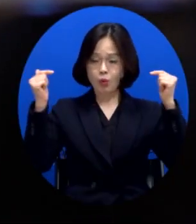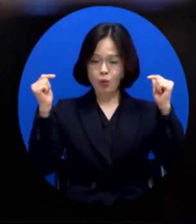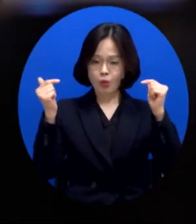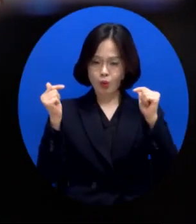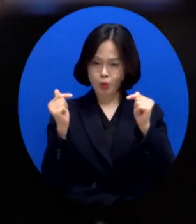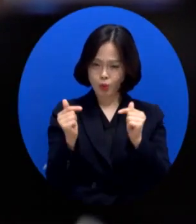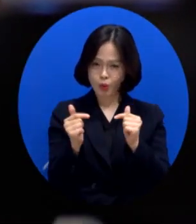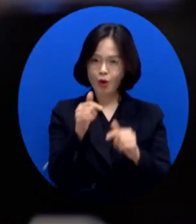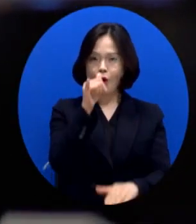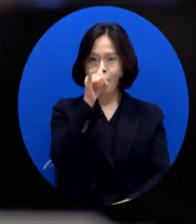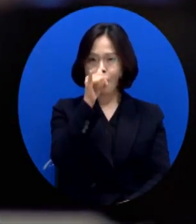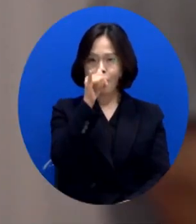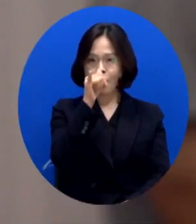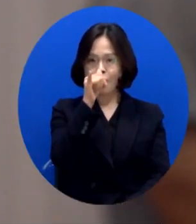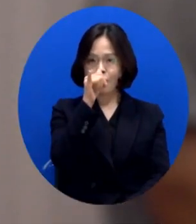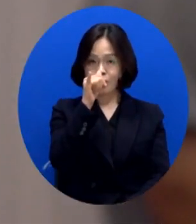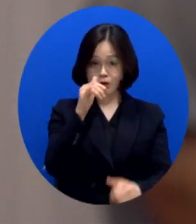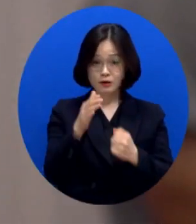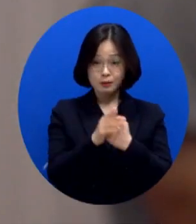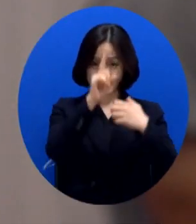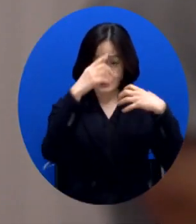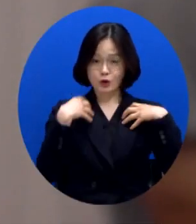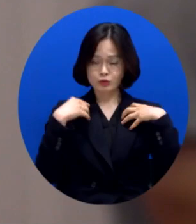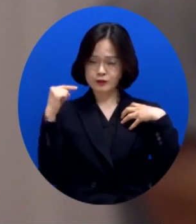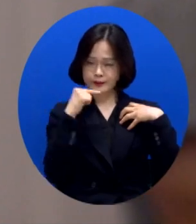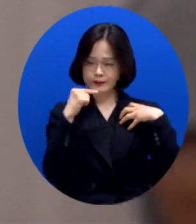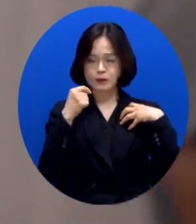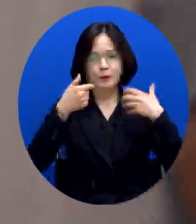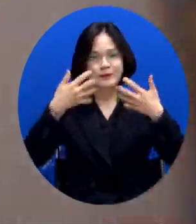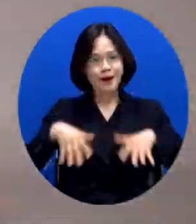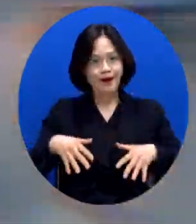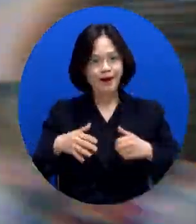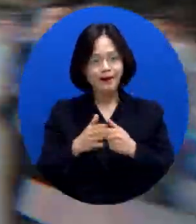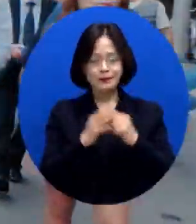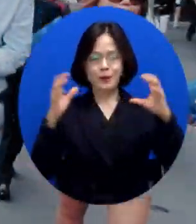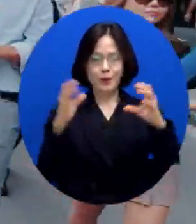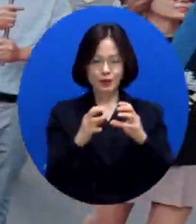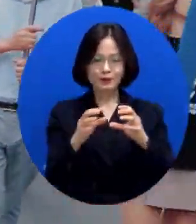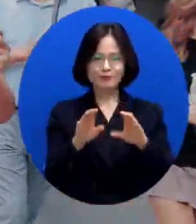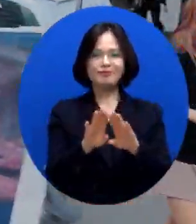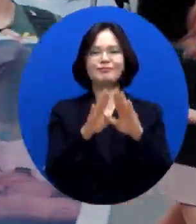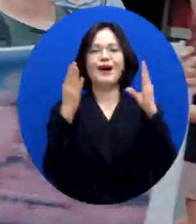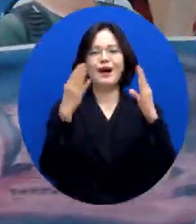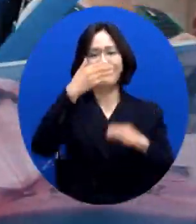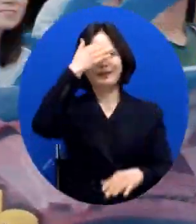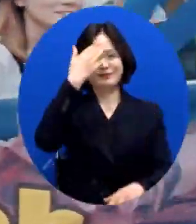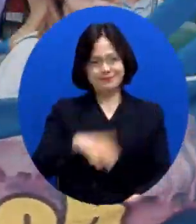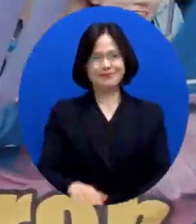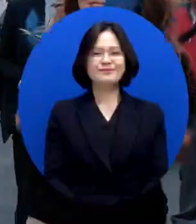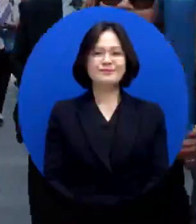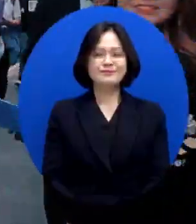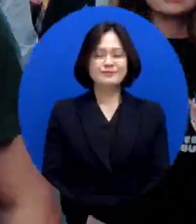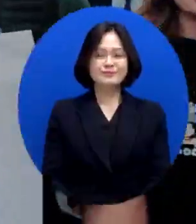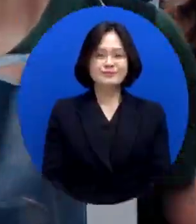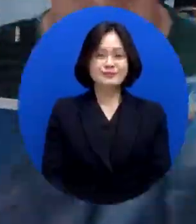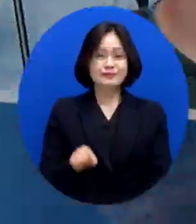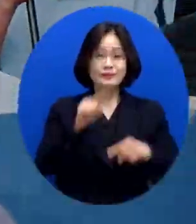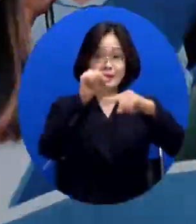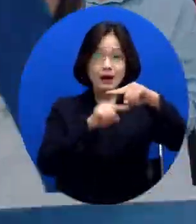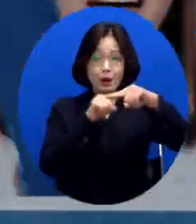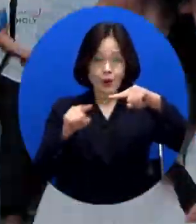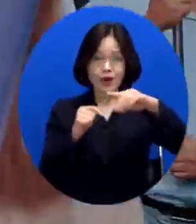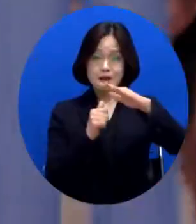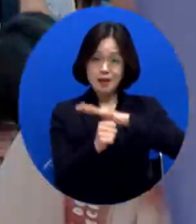않으면서 정부 규제가 일부 완화돼 집회를 진행할 수 있었습니다. 하지만 시드니 성시화 대회의